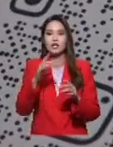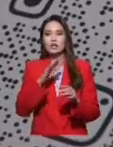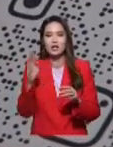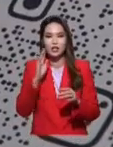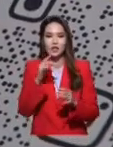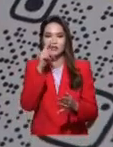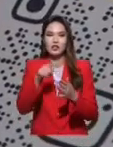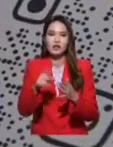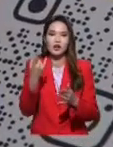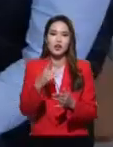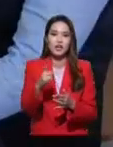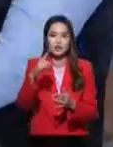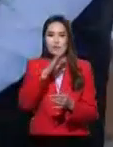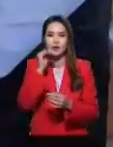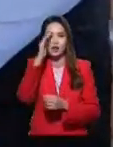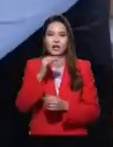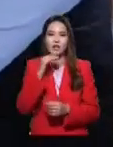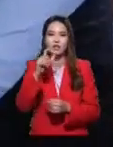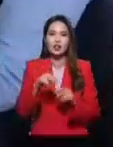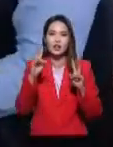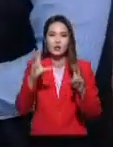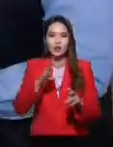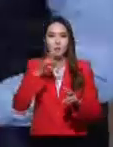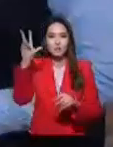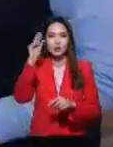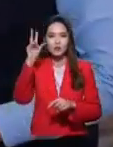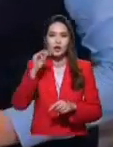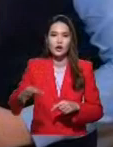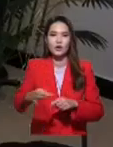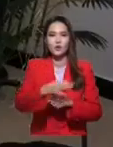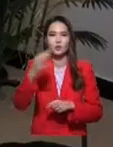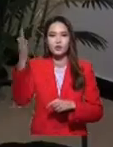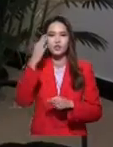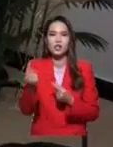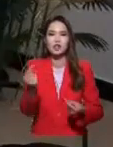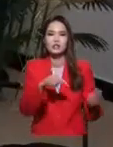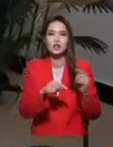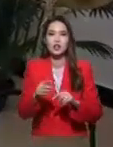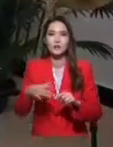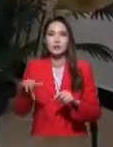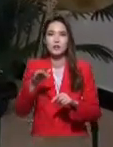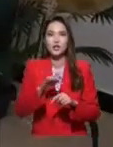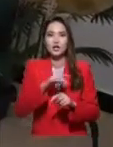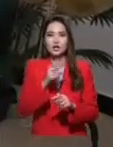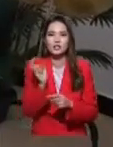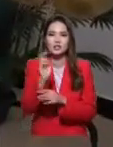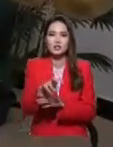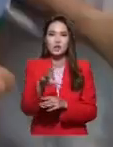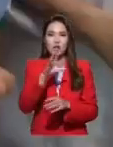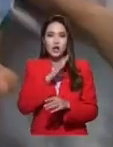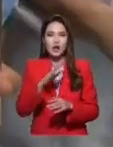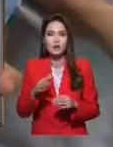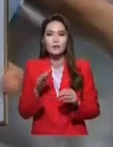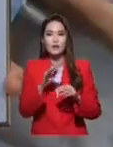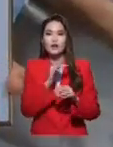келді. Сәбидің есімін ата-анасы азан шақырып Мұхаммад деп қойды. Облыс әкімі Серік Шәпкенов қалалық перинаталдық орталығына барып, сәбидің туу туралы